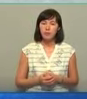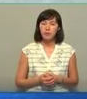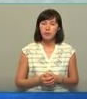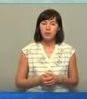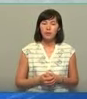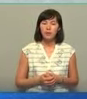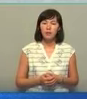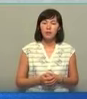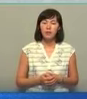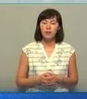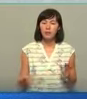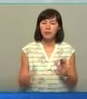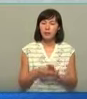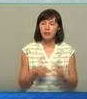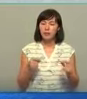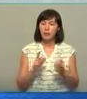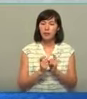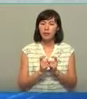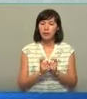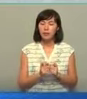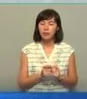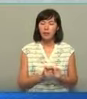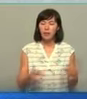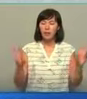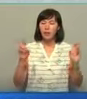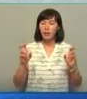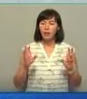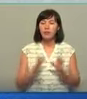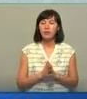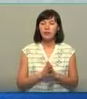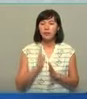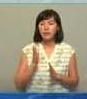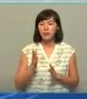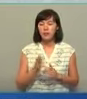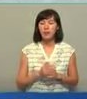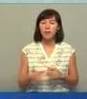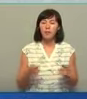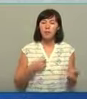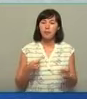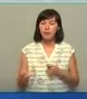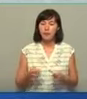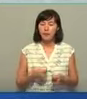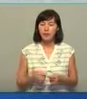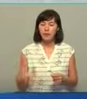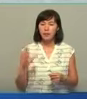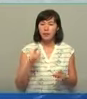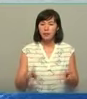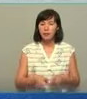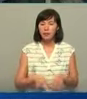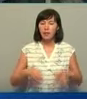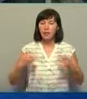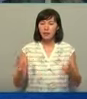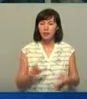мынау сыбайлас жемқорлыққа қарсы күрес тақырыбында өткен марафонымыз барлық мекемелерде